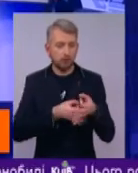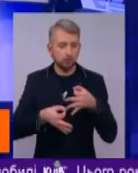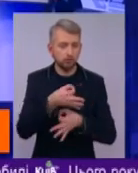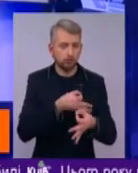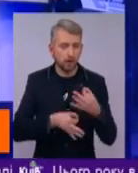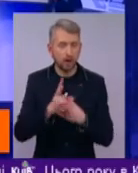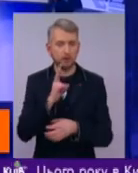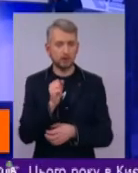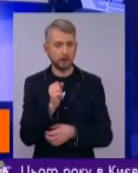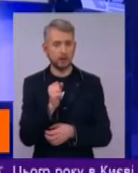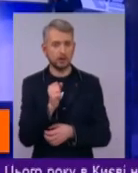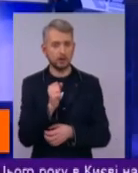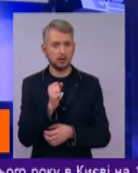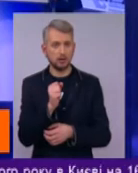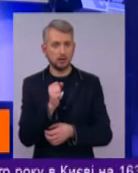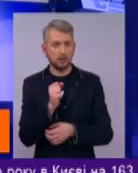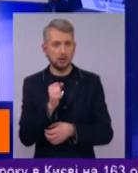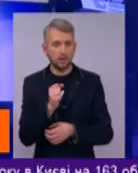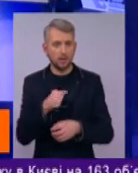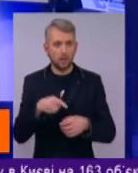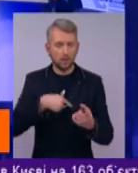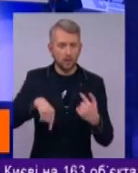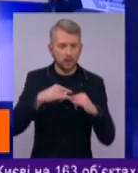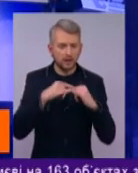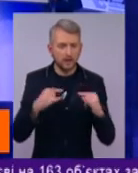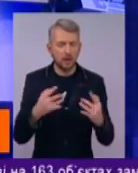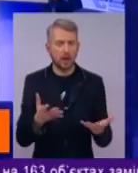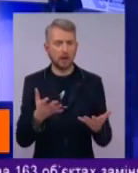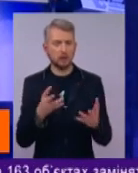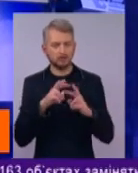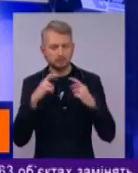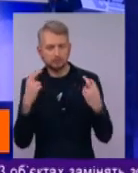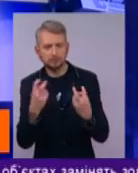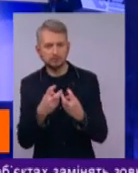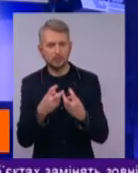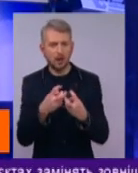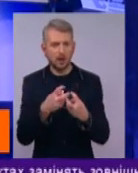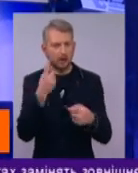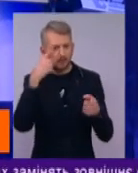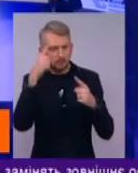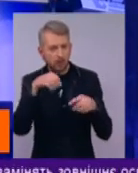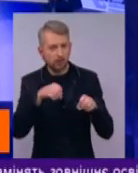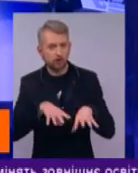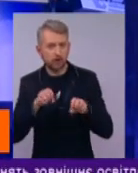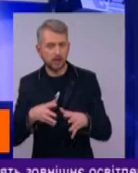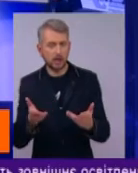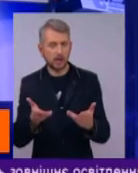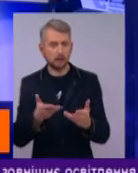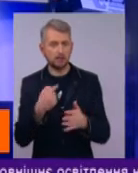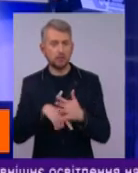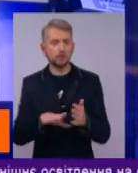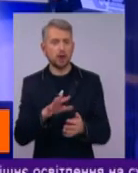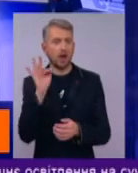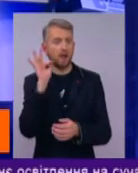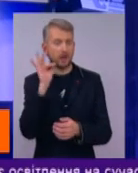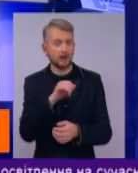обсуждать на круглых столах, на выработке каких-то решений. Потому что афганская война,